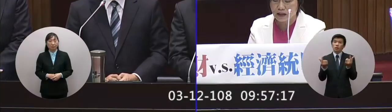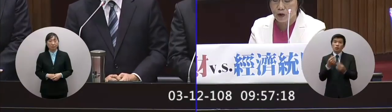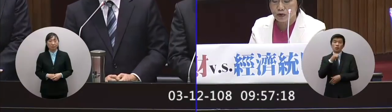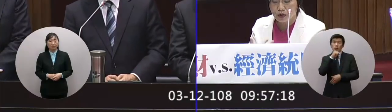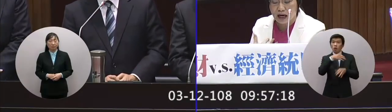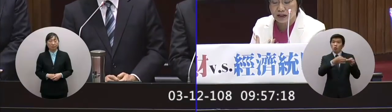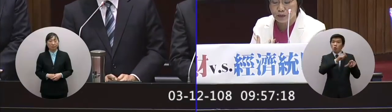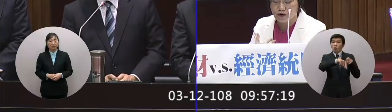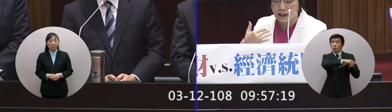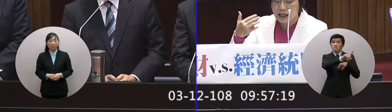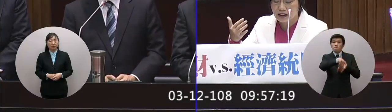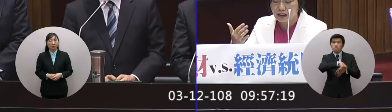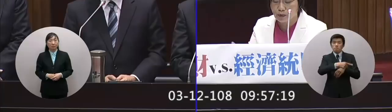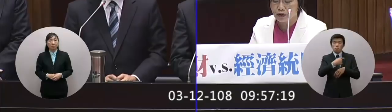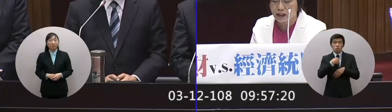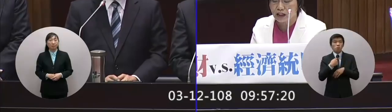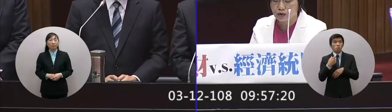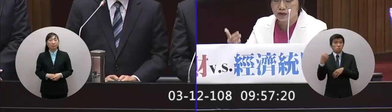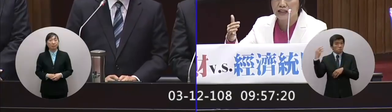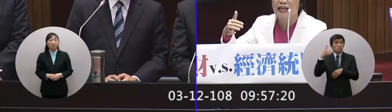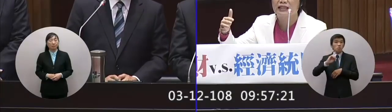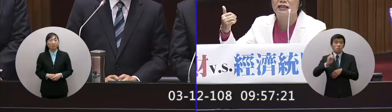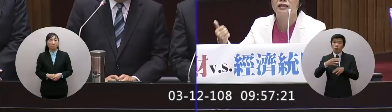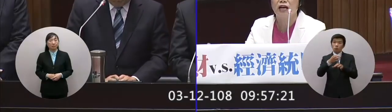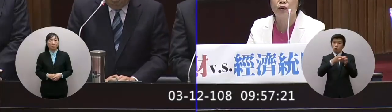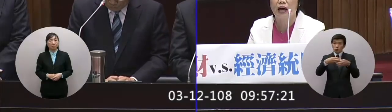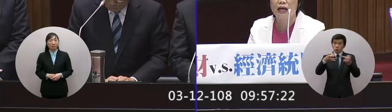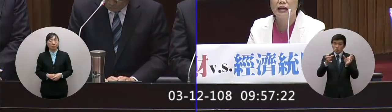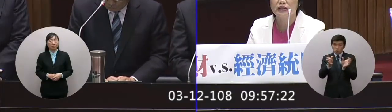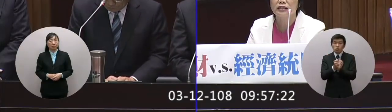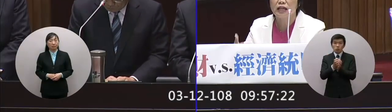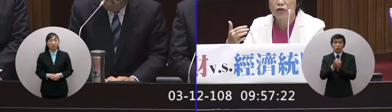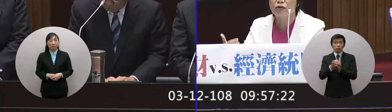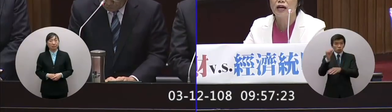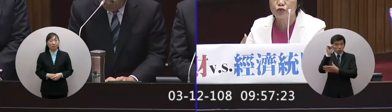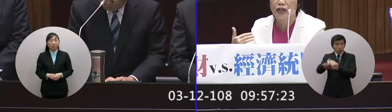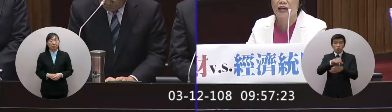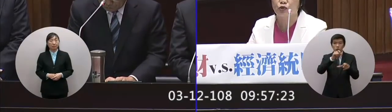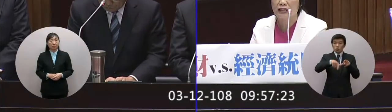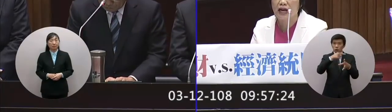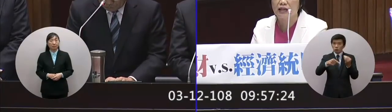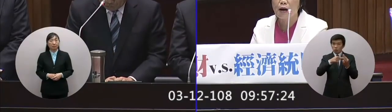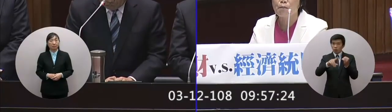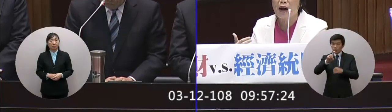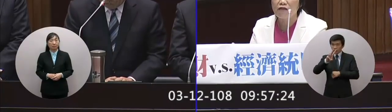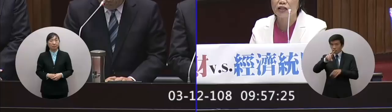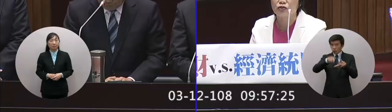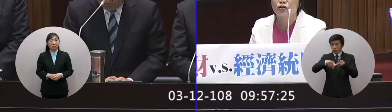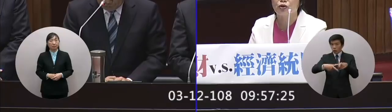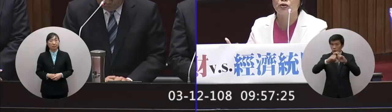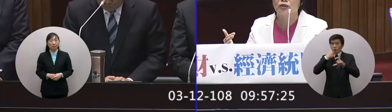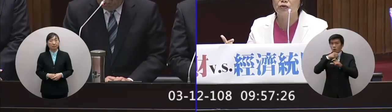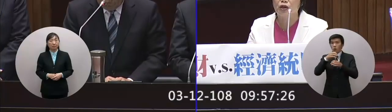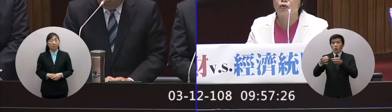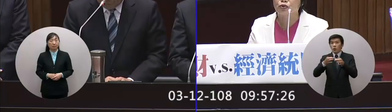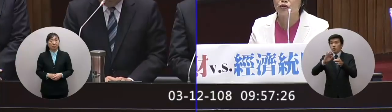回来这边，我所了解的部分，经济部已经核准有13家厂商回来，但是还有更多人都要等。麻烦的就